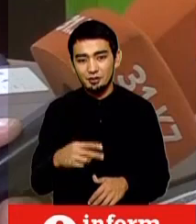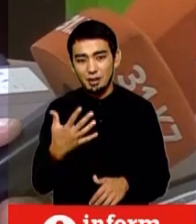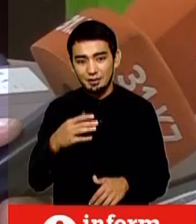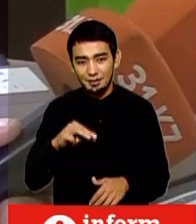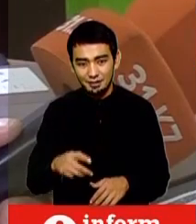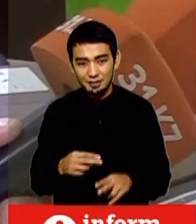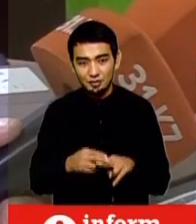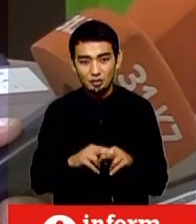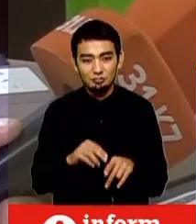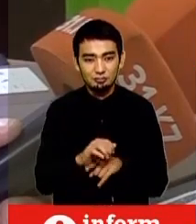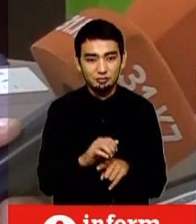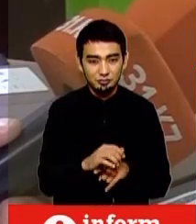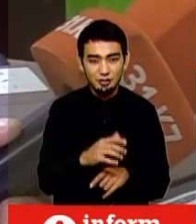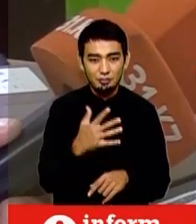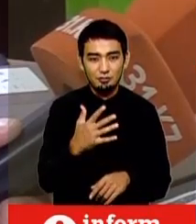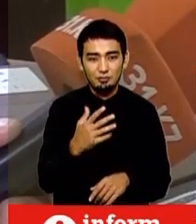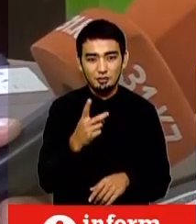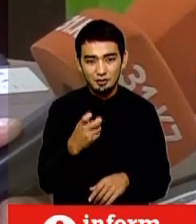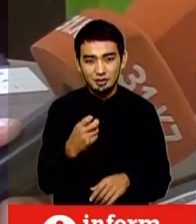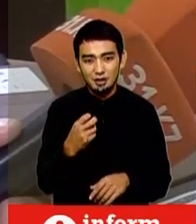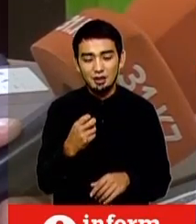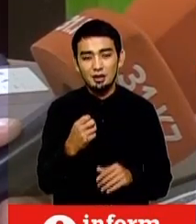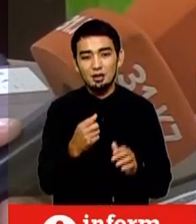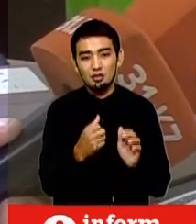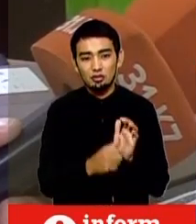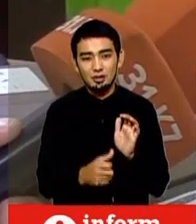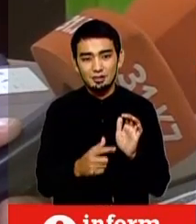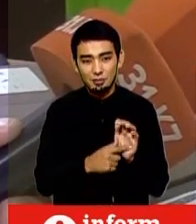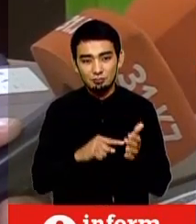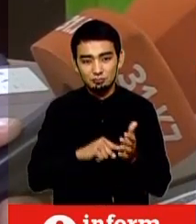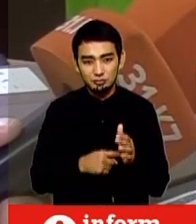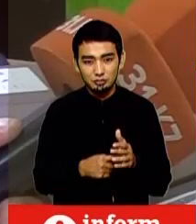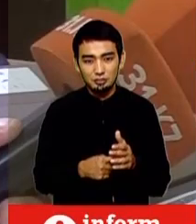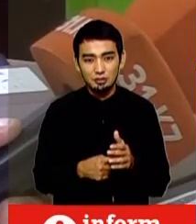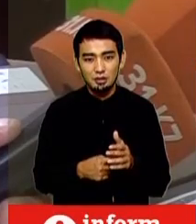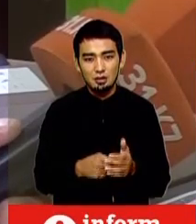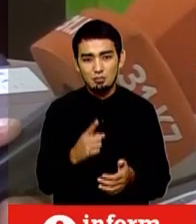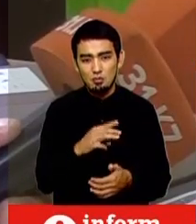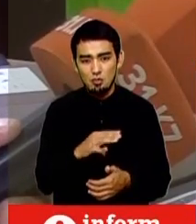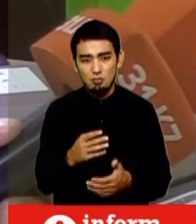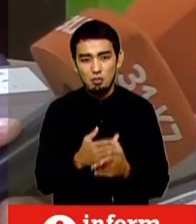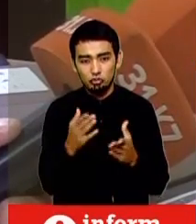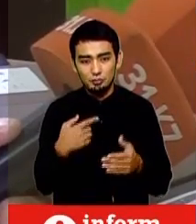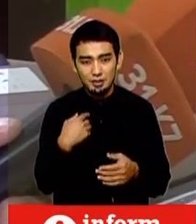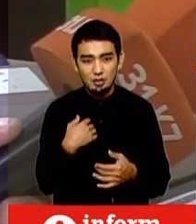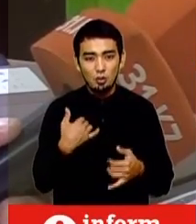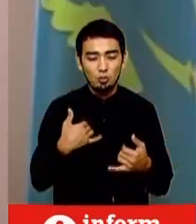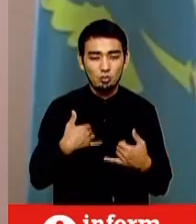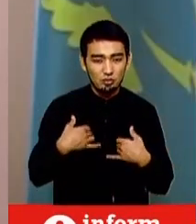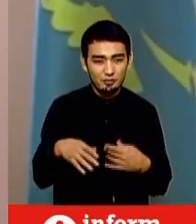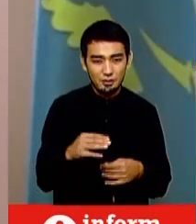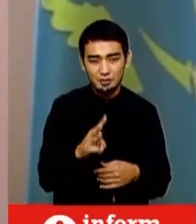теңгені 267-ге бөлсек, көбейтсек саналы бір миллиондар шығады. Оның ішінде біз қызметкерлердің